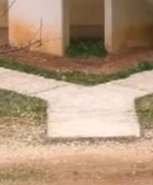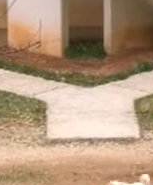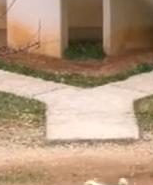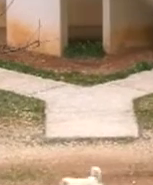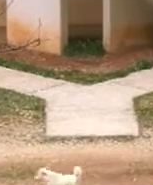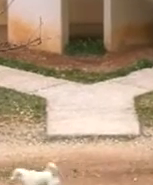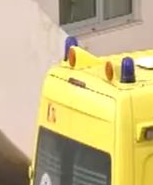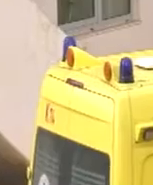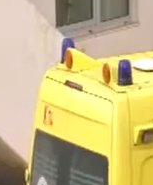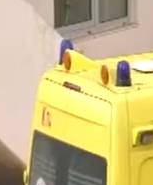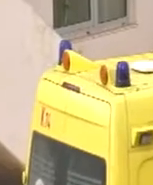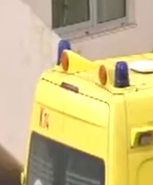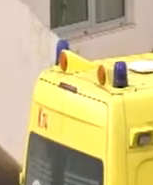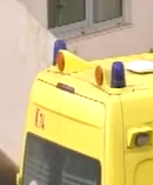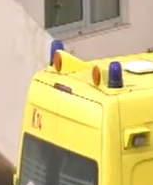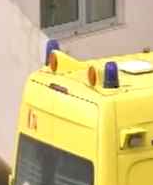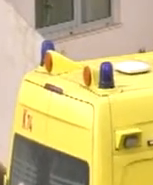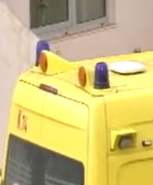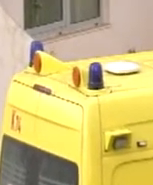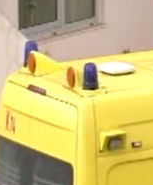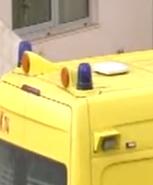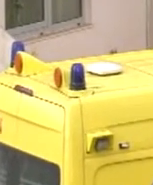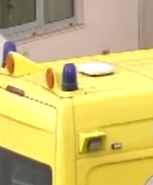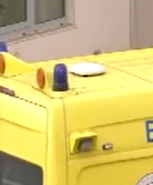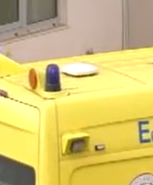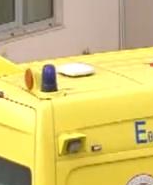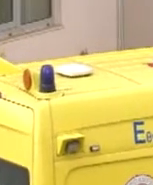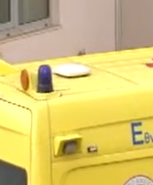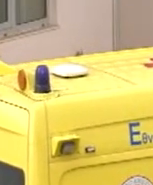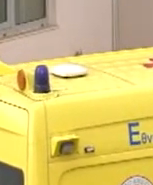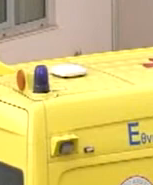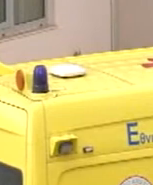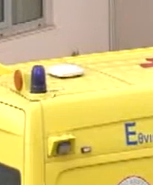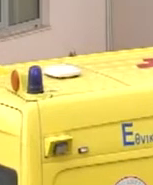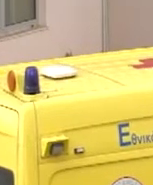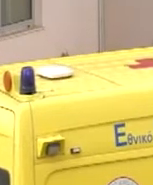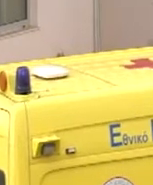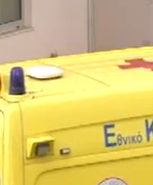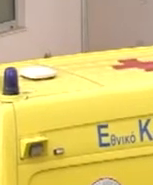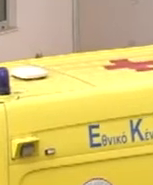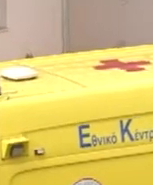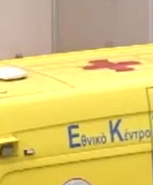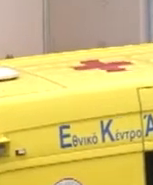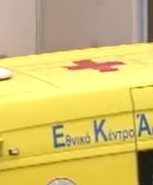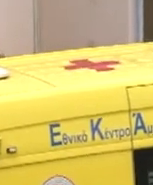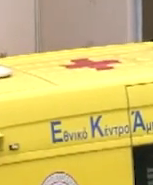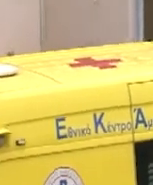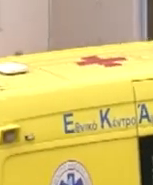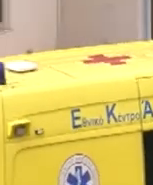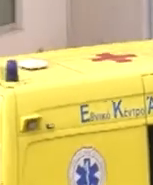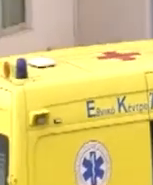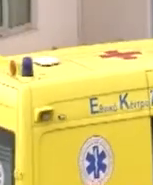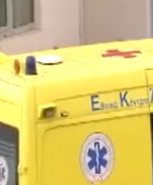σε 2.840 και των θυμάτων σε 165. 22 συμπολίτες μας παραμένουν διασωληνωμένοι,